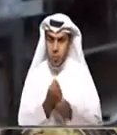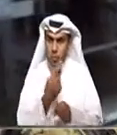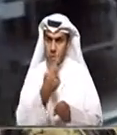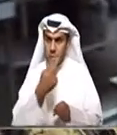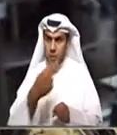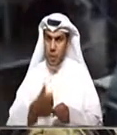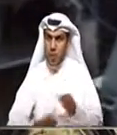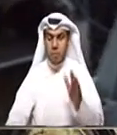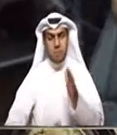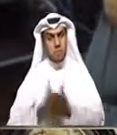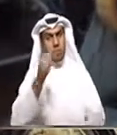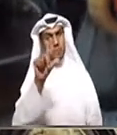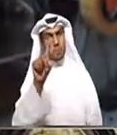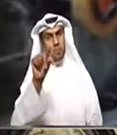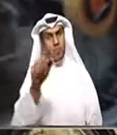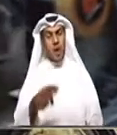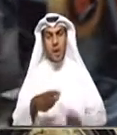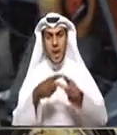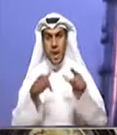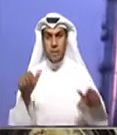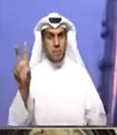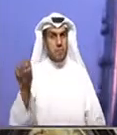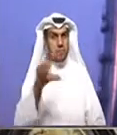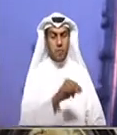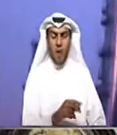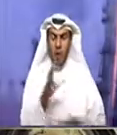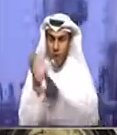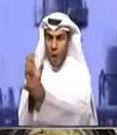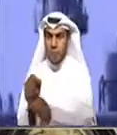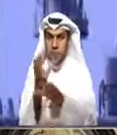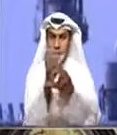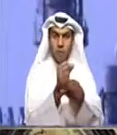الاختبار وحماية الأسواق الخليجية من المنتجات غير المطابقة للمواصفات.